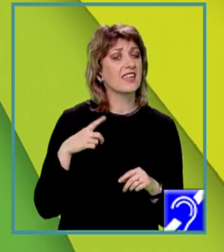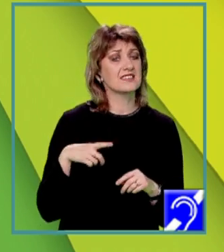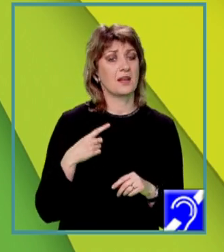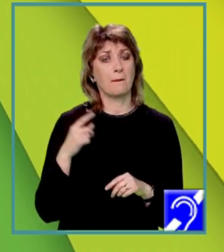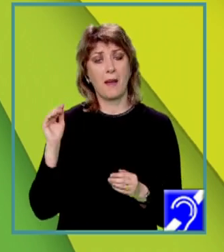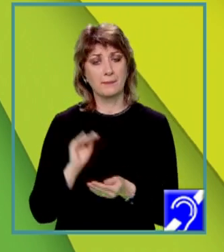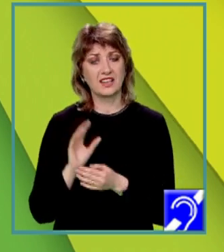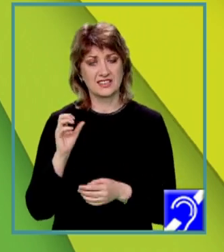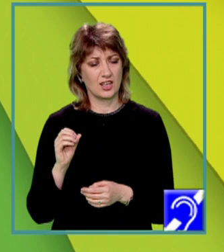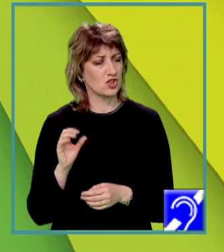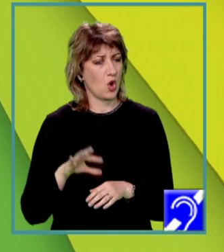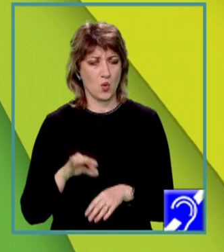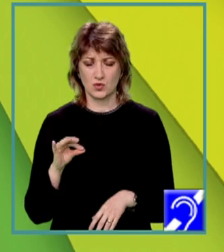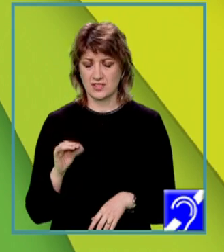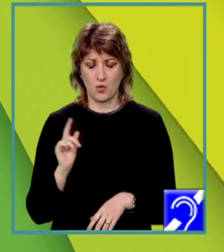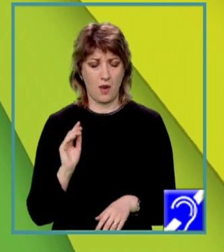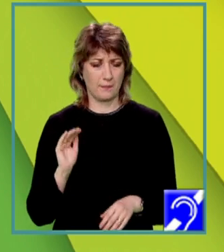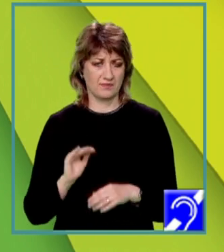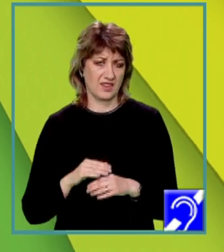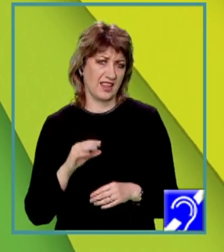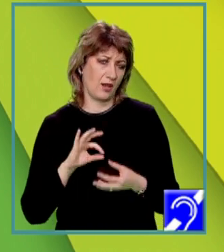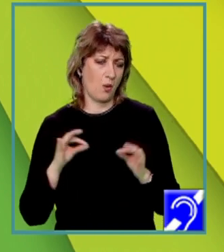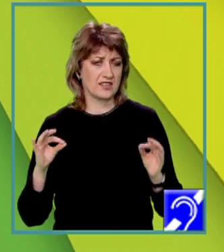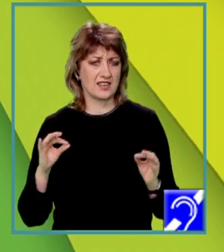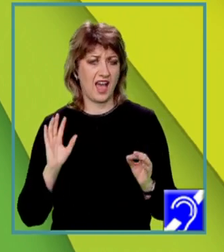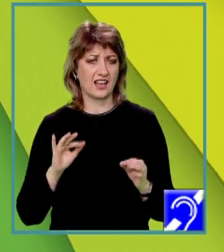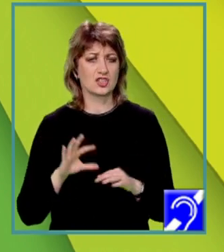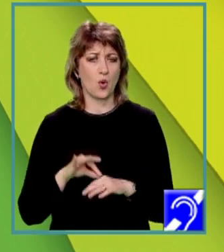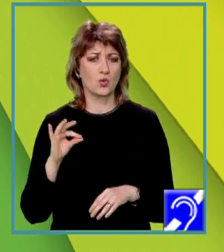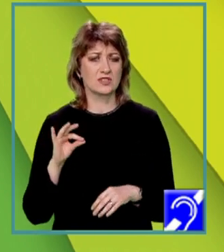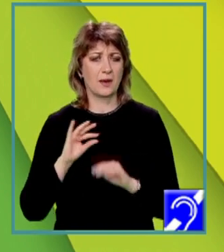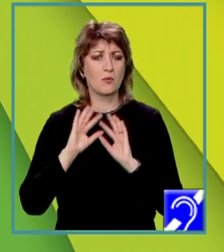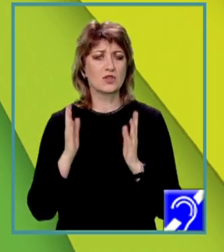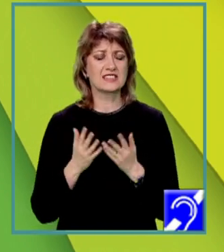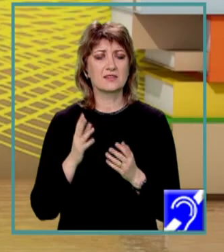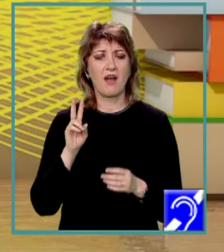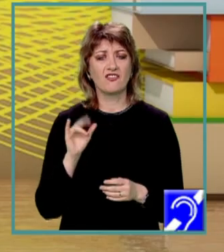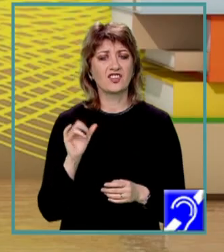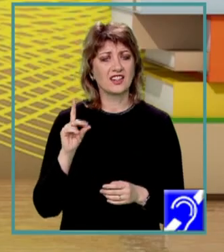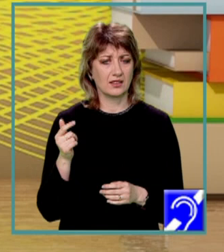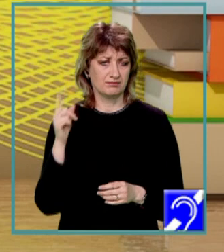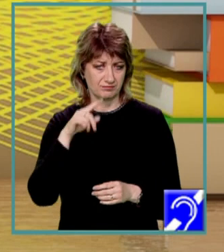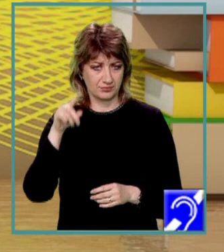aparțin Where sau spunem că ecuația are soluția mulțimea vidă